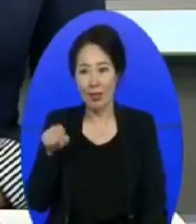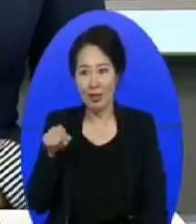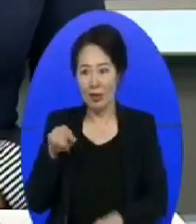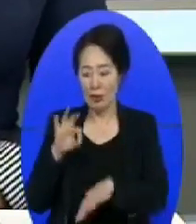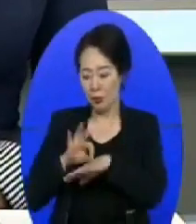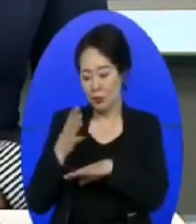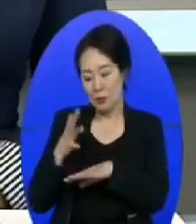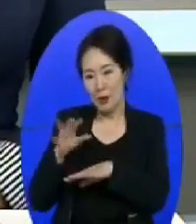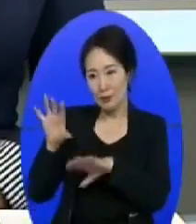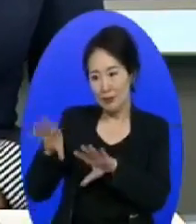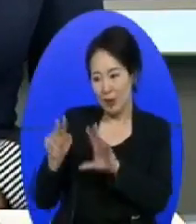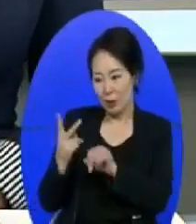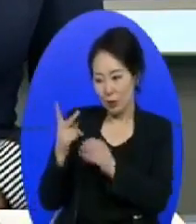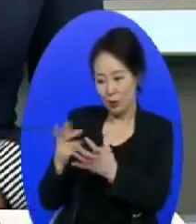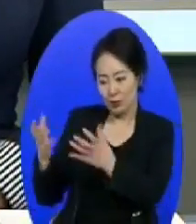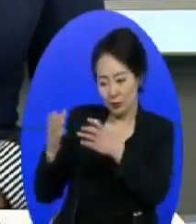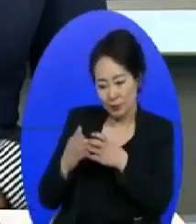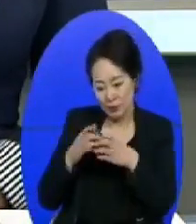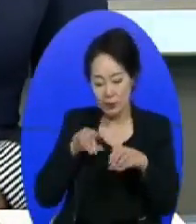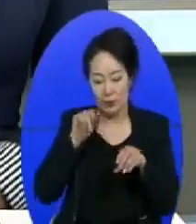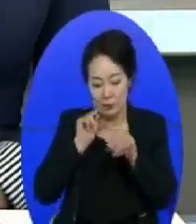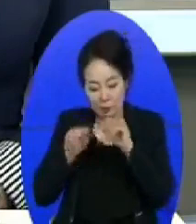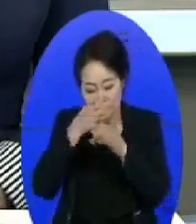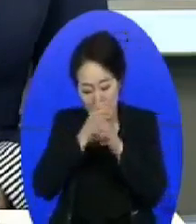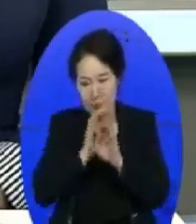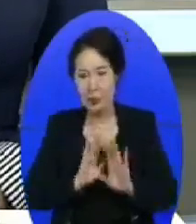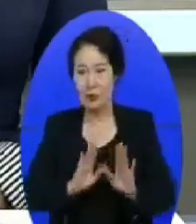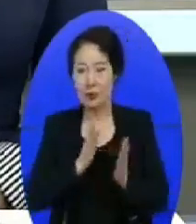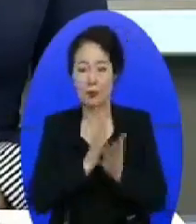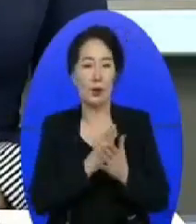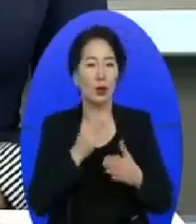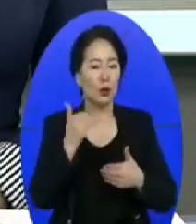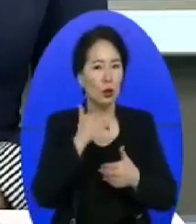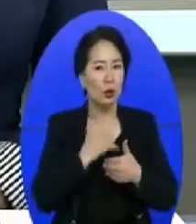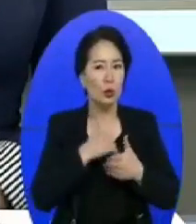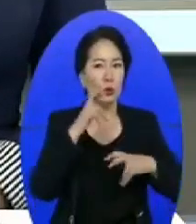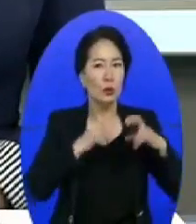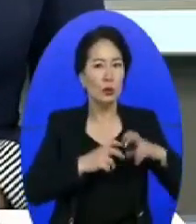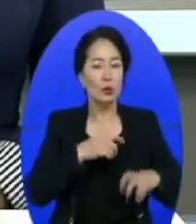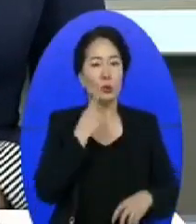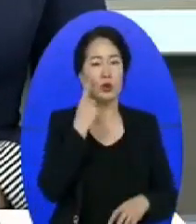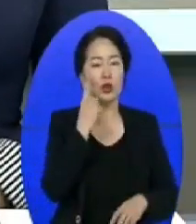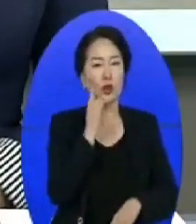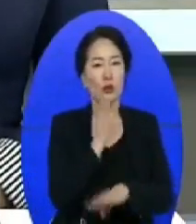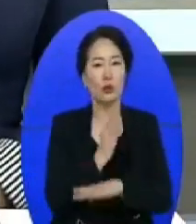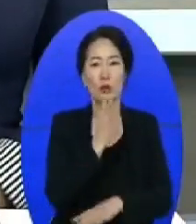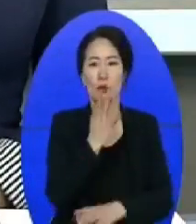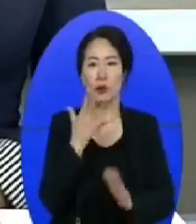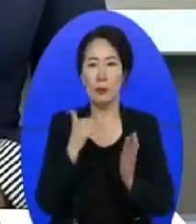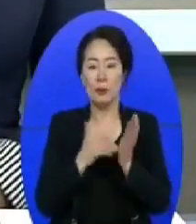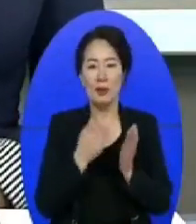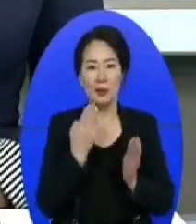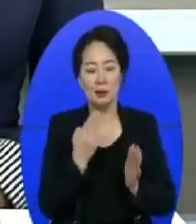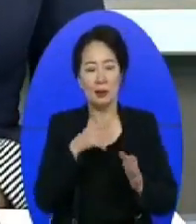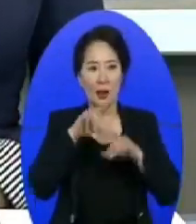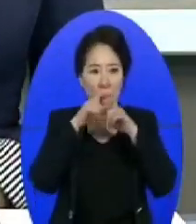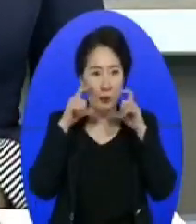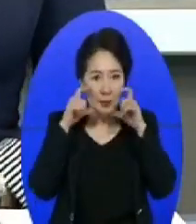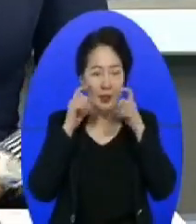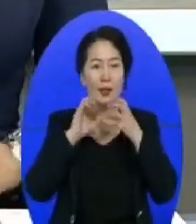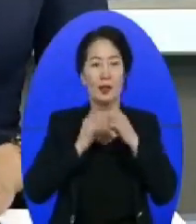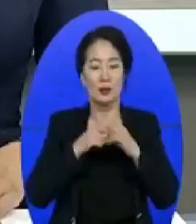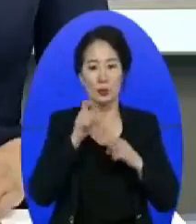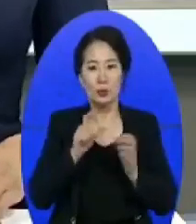авсэрцгийг нь халдвар төвчин судлын үндэсний төвдөө шинжилж байгаа юм байна. За дотоодын ганц үйлдвэр өдөртөө 45 мянган амны хаалтыг үйлдвэрлэж байгаа гэсэн иргэдийн эрэлт